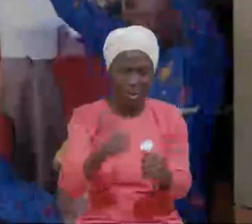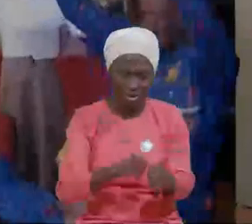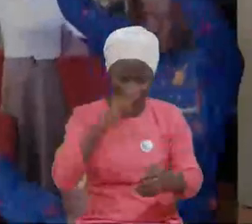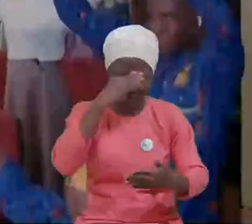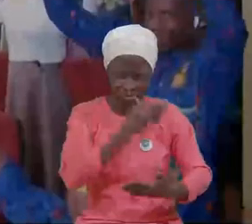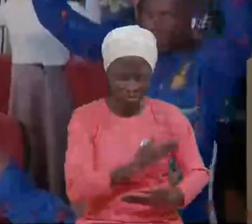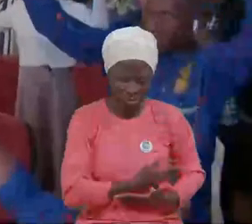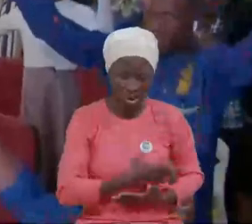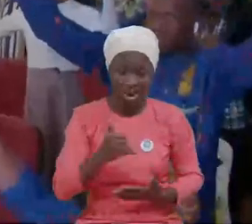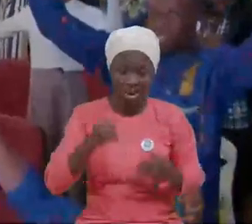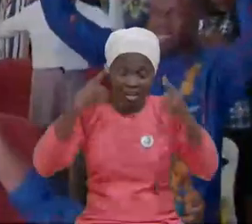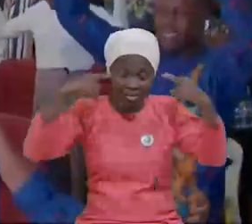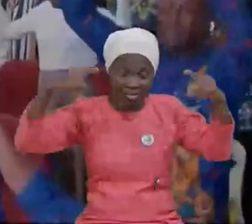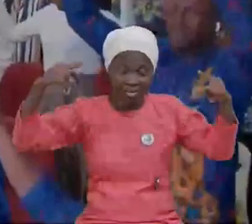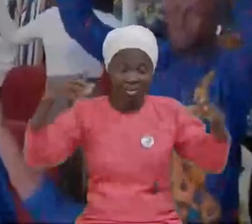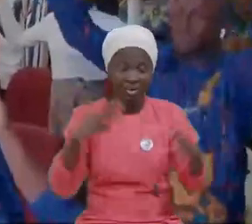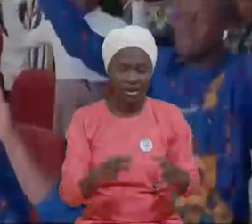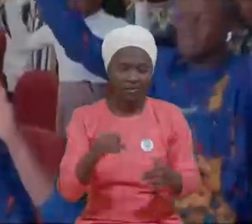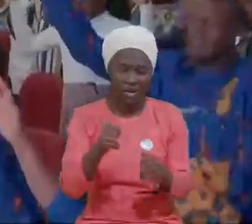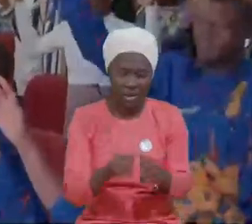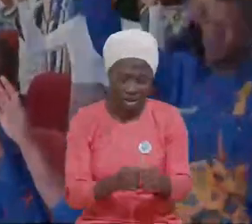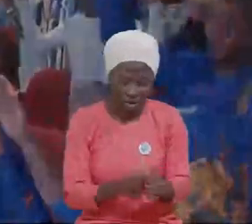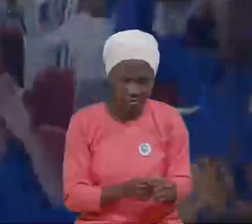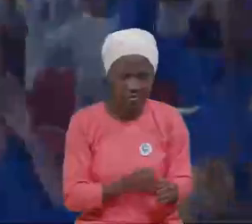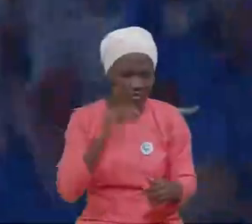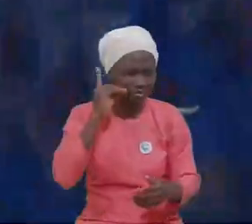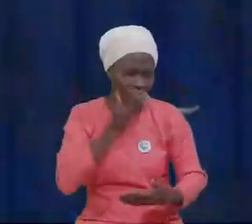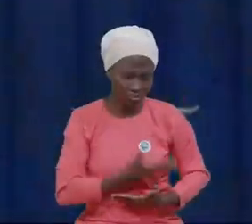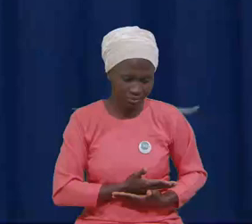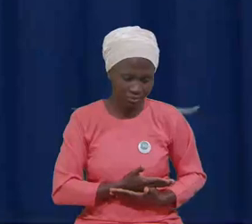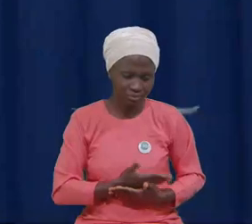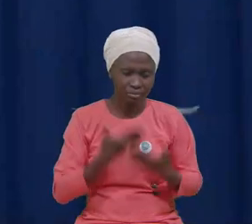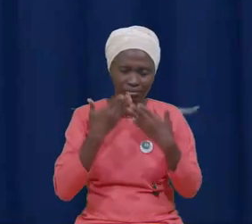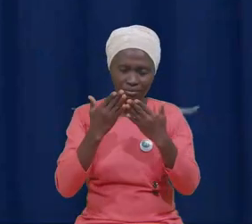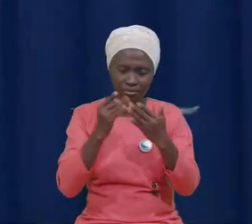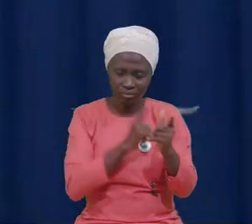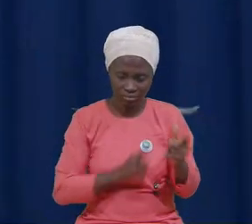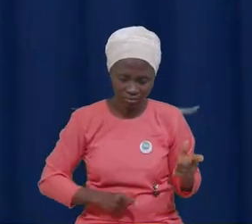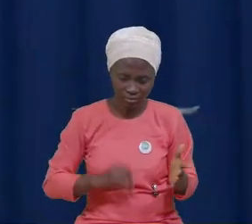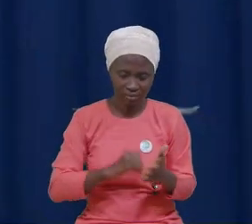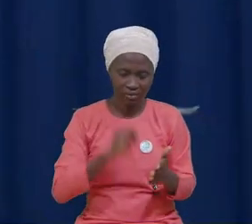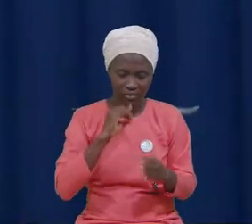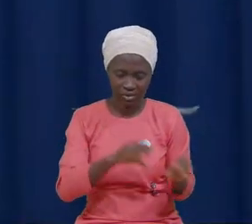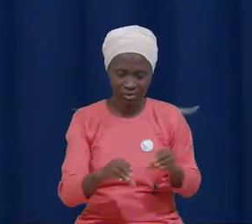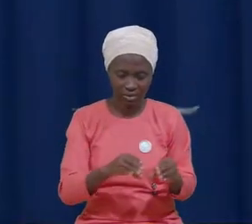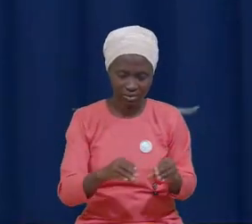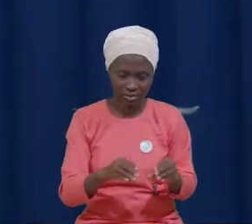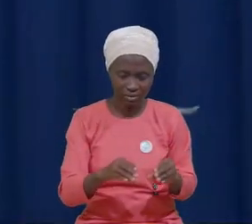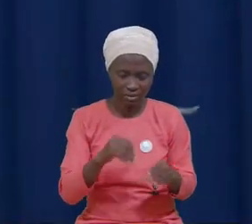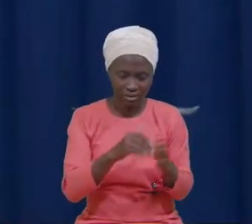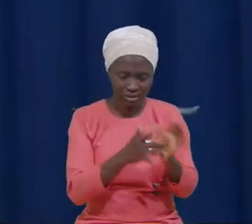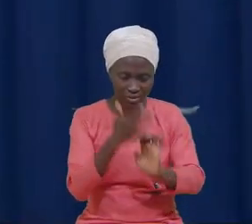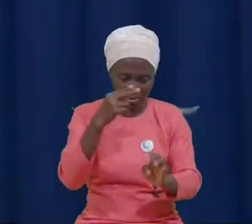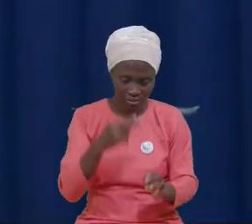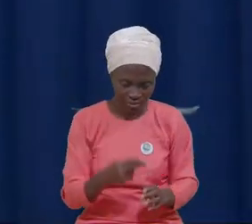succès. Tu as fait de chaque fille un succès. Merci Seigneur. C'est fait.